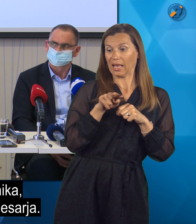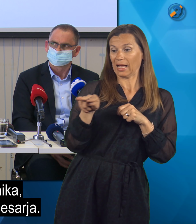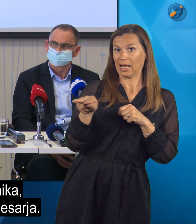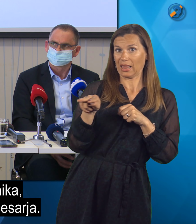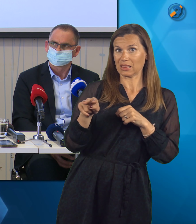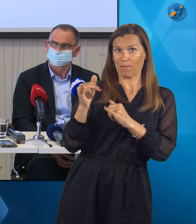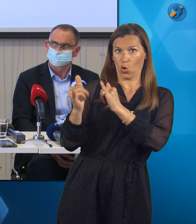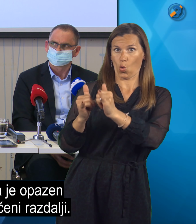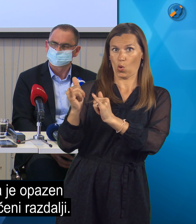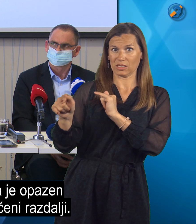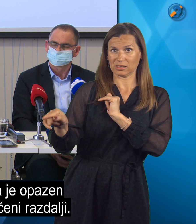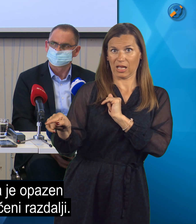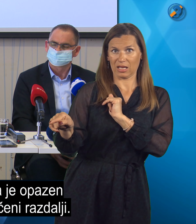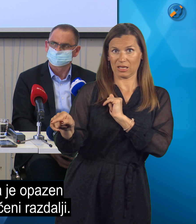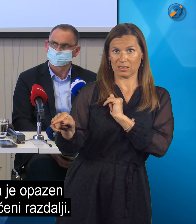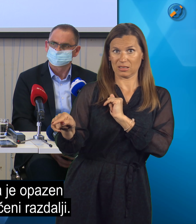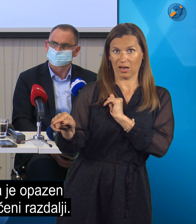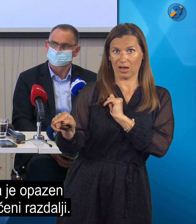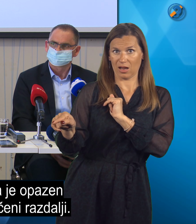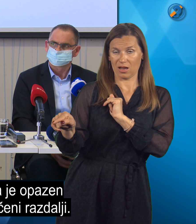kolesarja, in